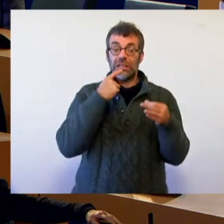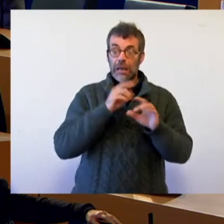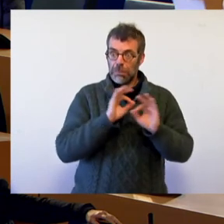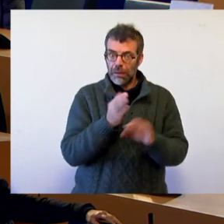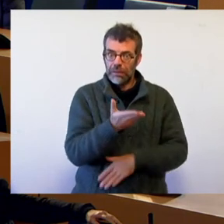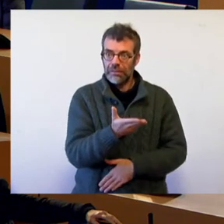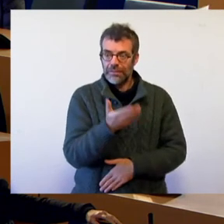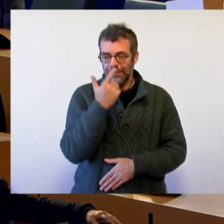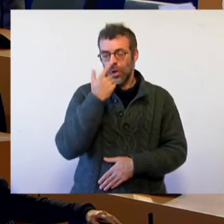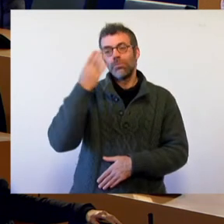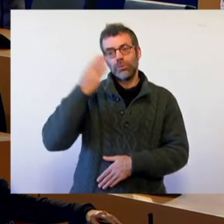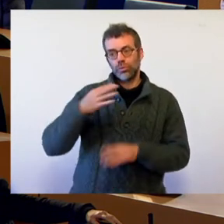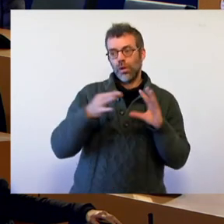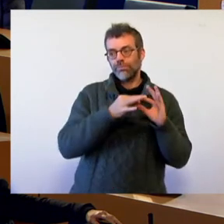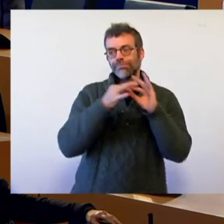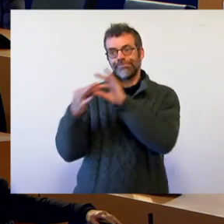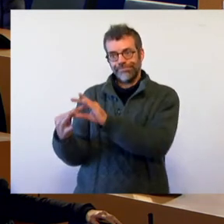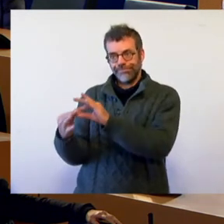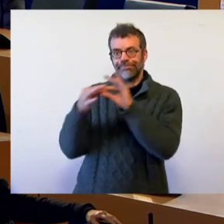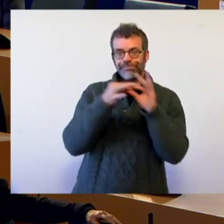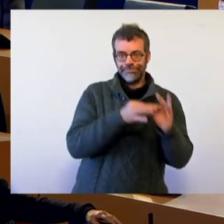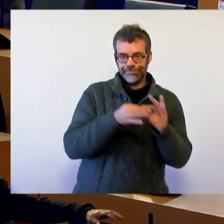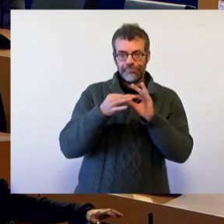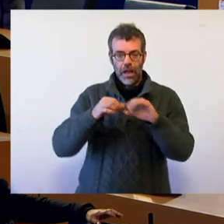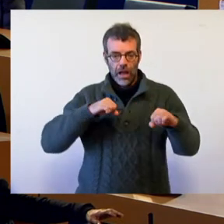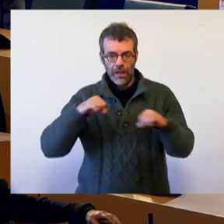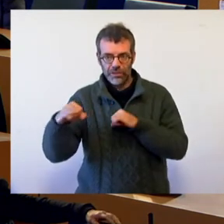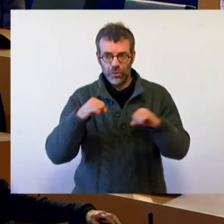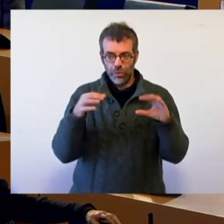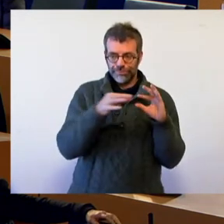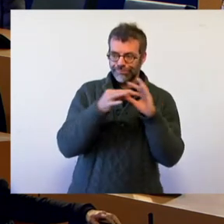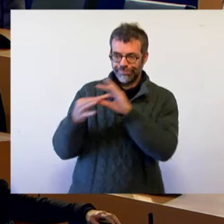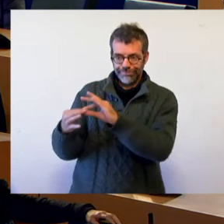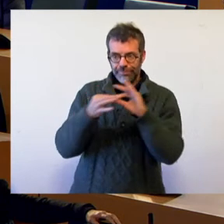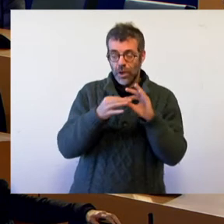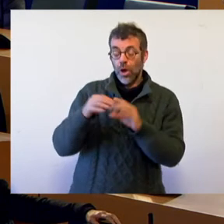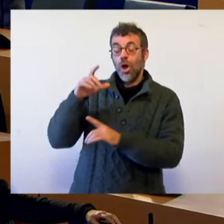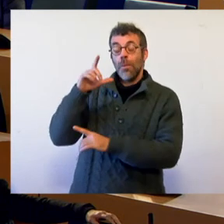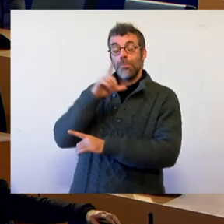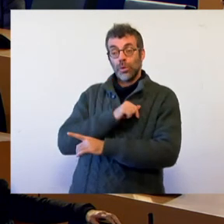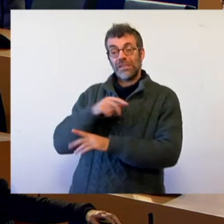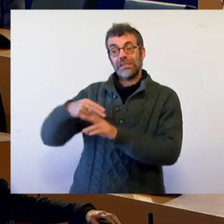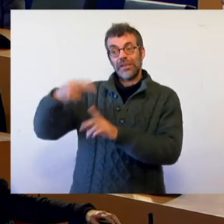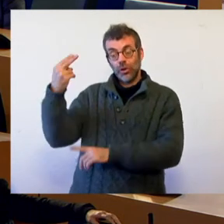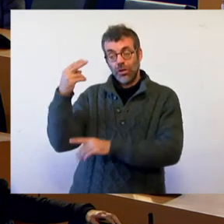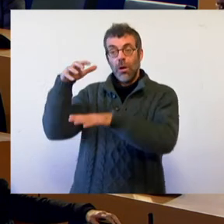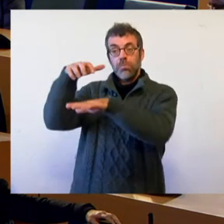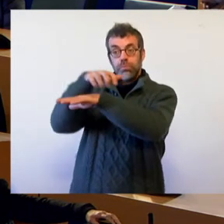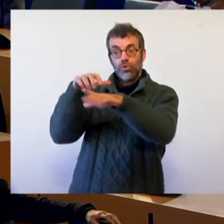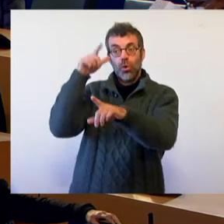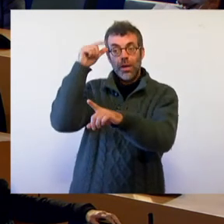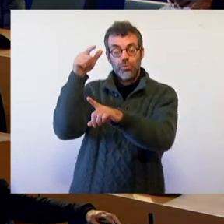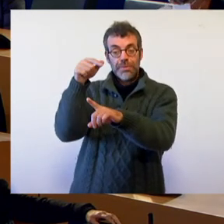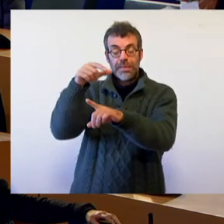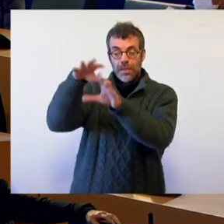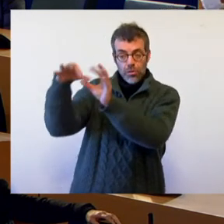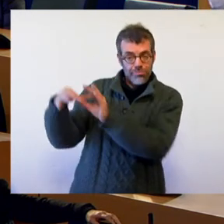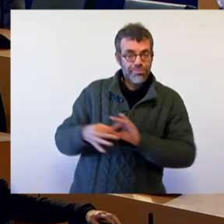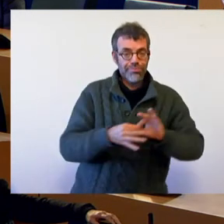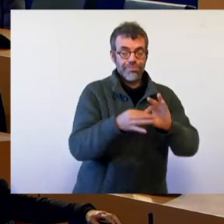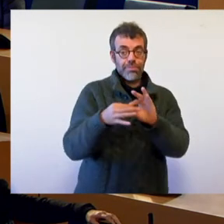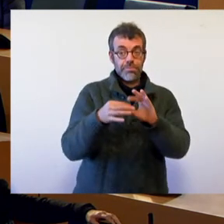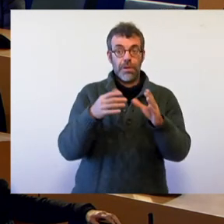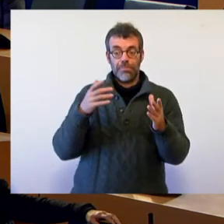d'opérations coordonnées, police nationale et procureur de la République. C'est ce que nous avions conduit à l'été, à